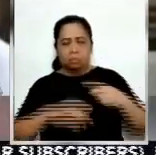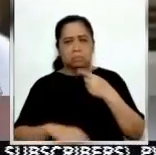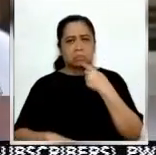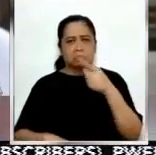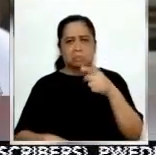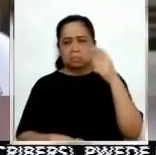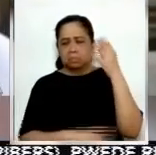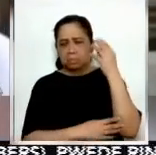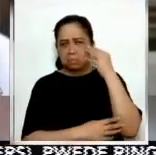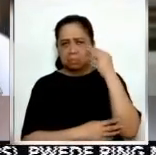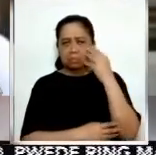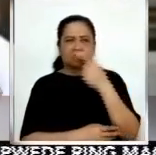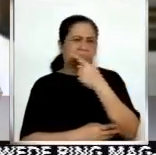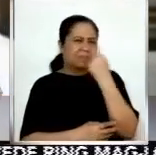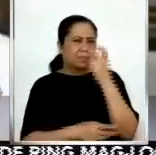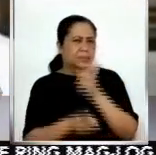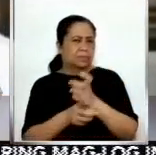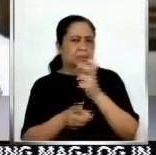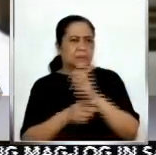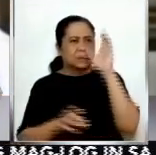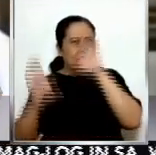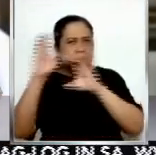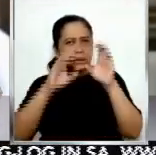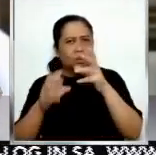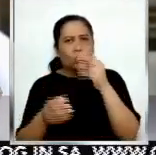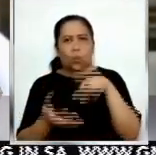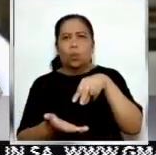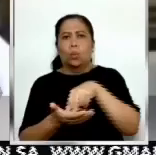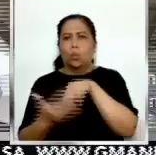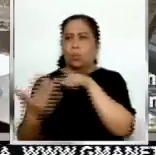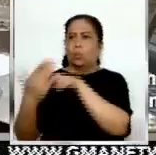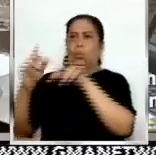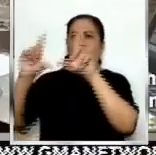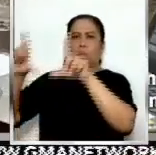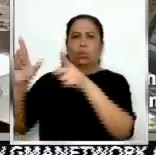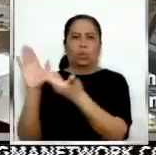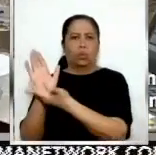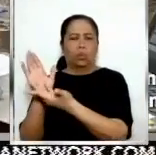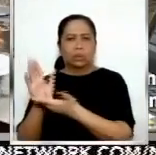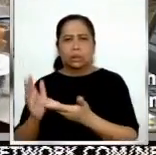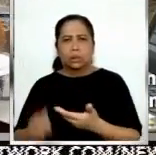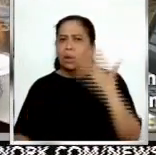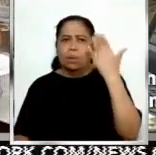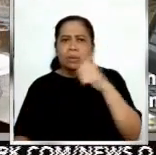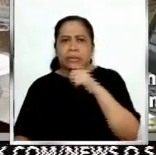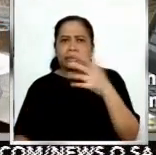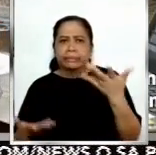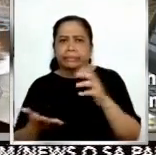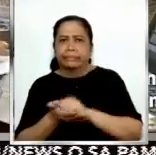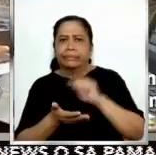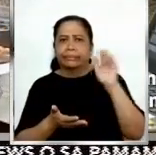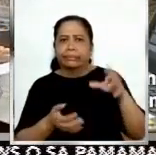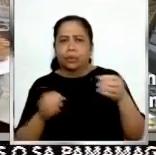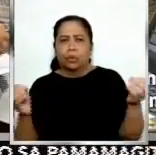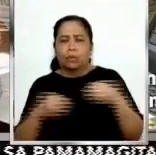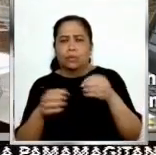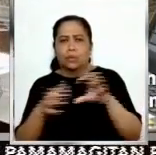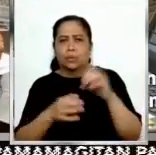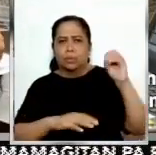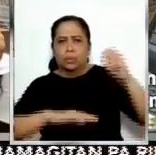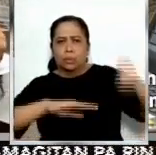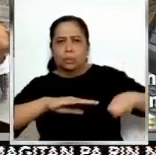na dahil hirap silang makakuha ng tetestigo laban sa tiwaling opisyal, bakit hindi na lang daw buwagin ang Office of the Ombudsman